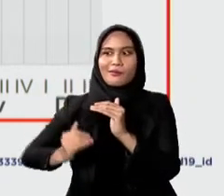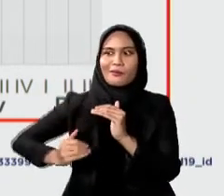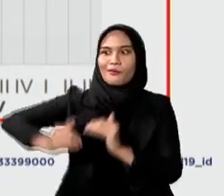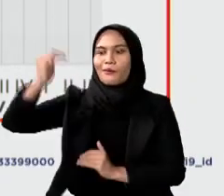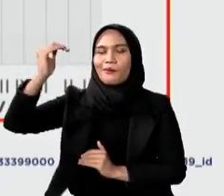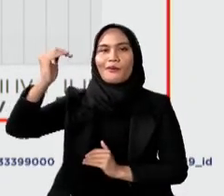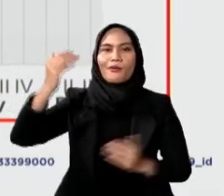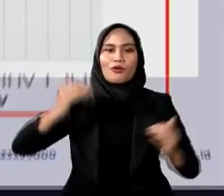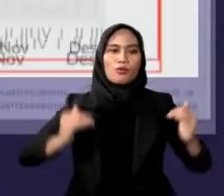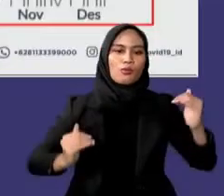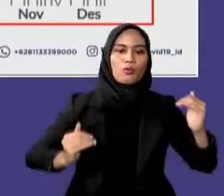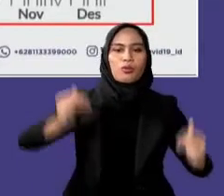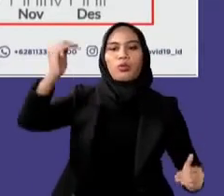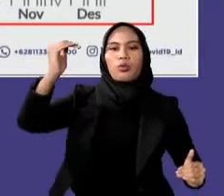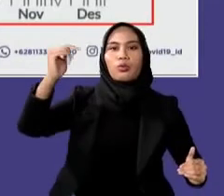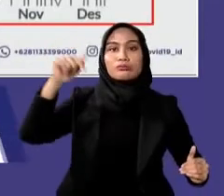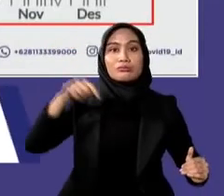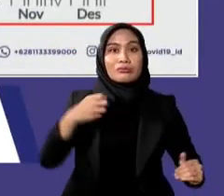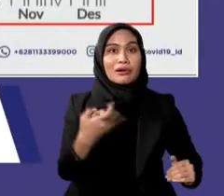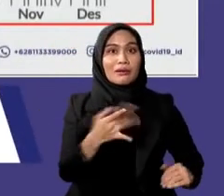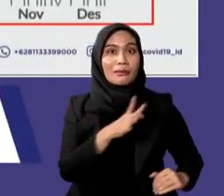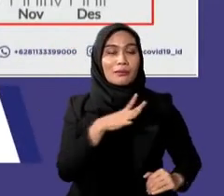hanya dalam waktu 1 bulan.